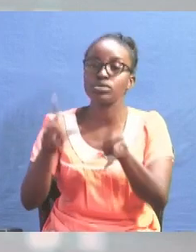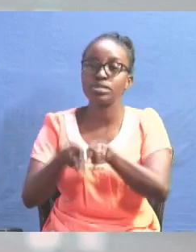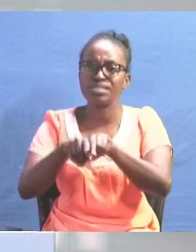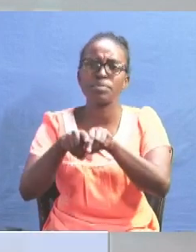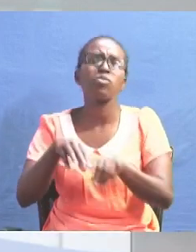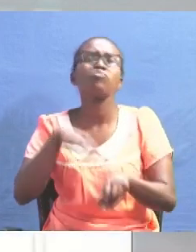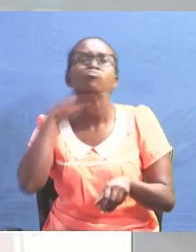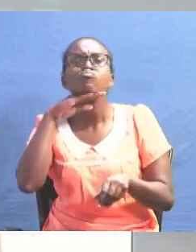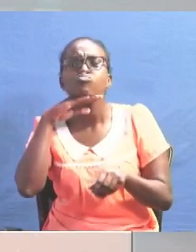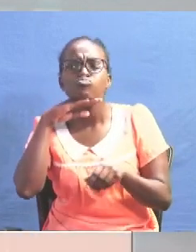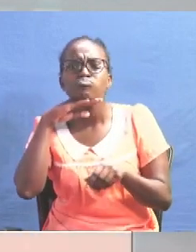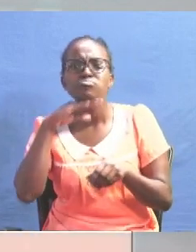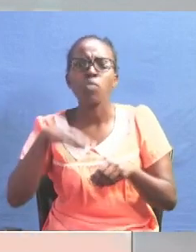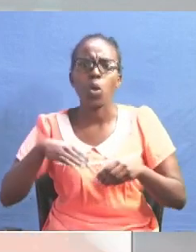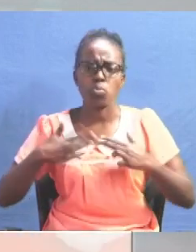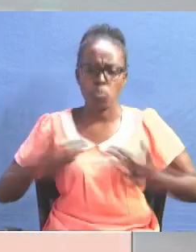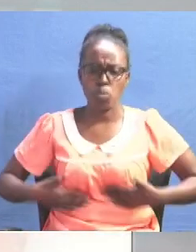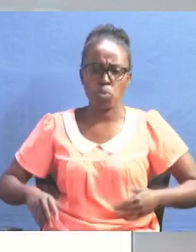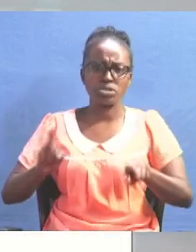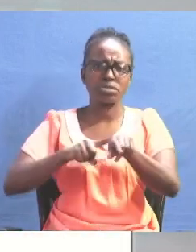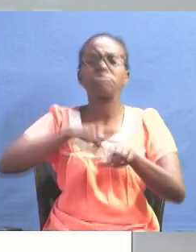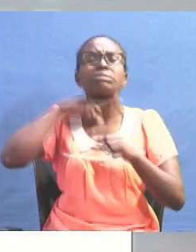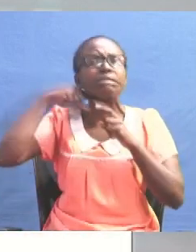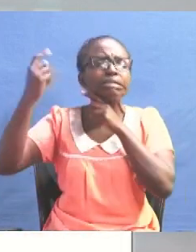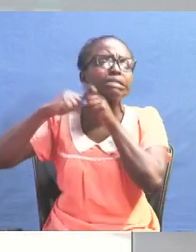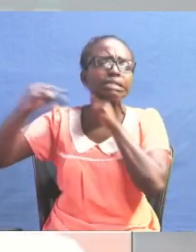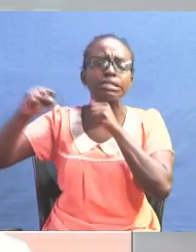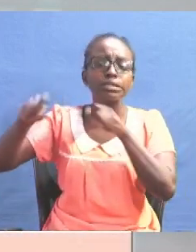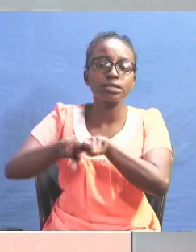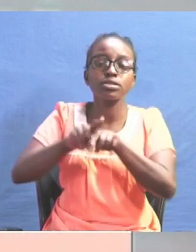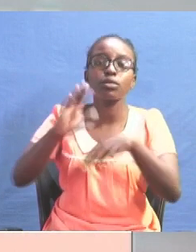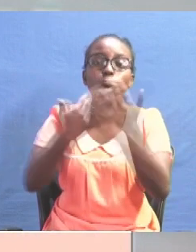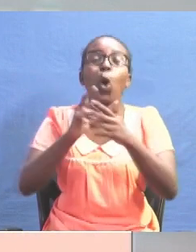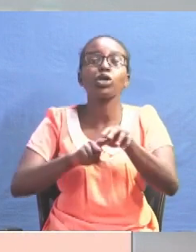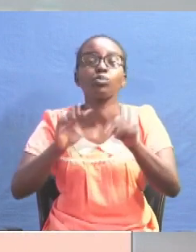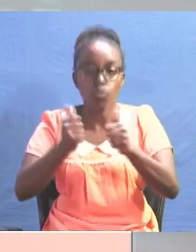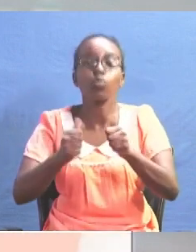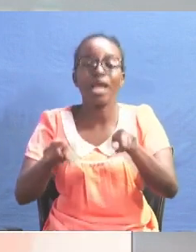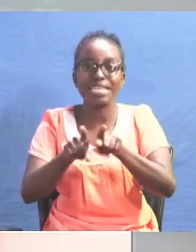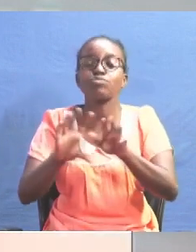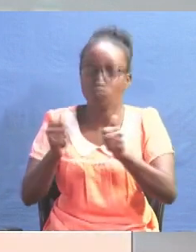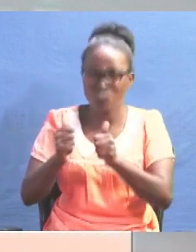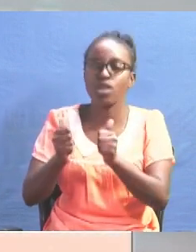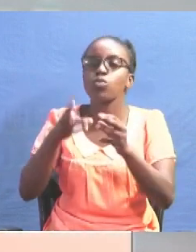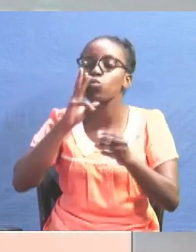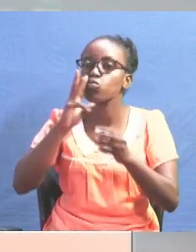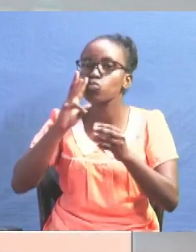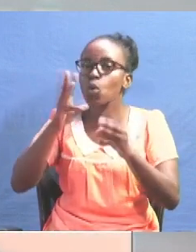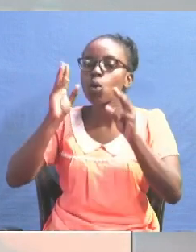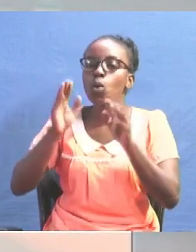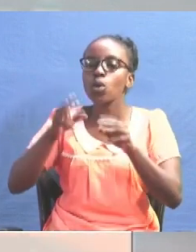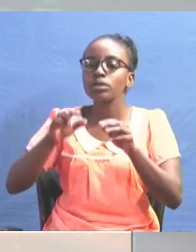mwalimu anayedaiwa kutekwa nyara na kuuawa hatimaye umepatikana katika mto Yala baada ya kupotea kwa siku